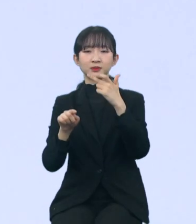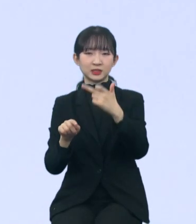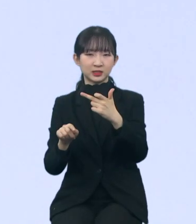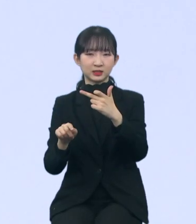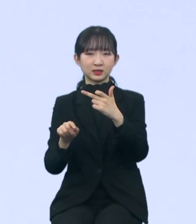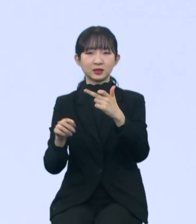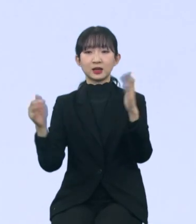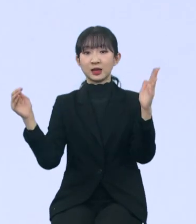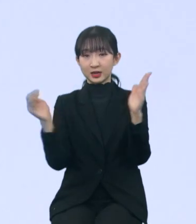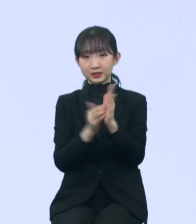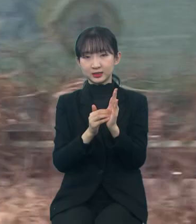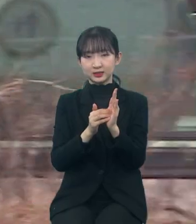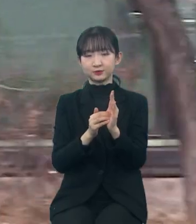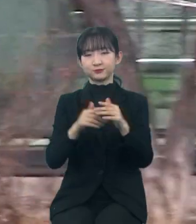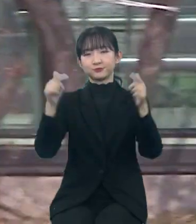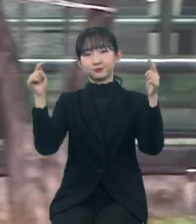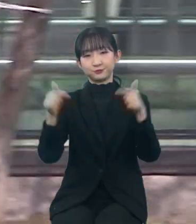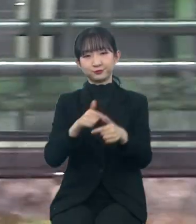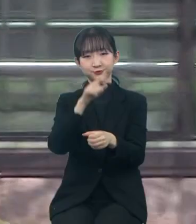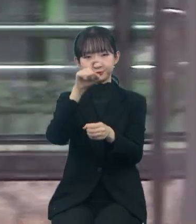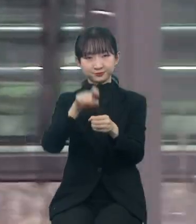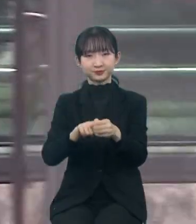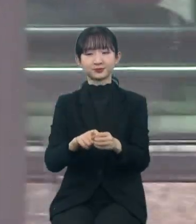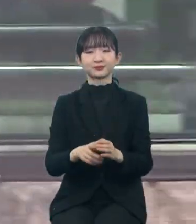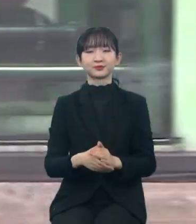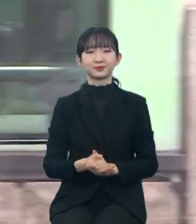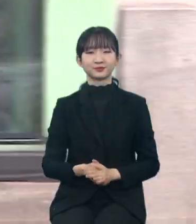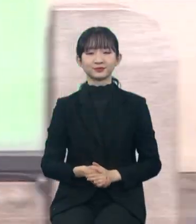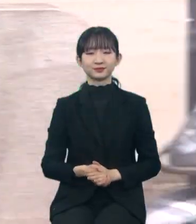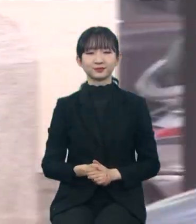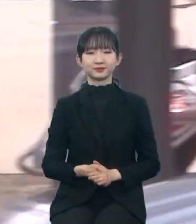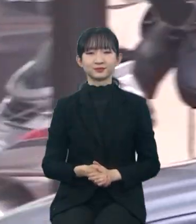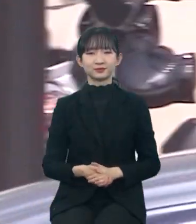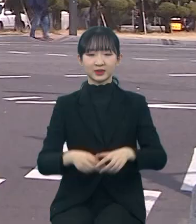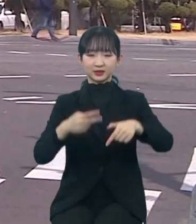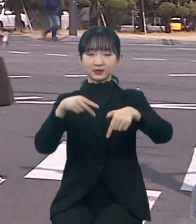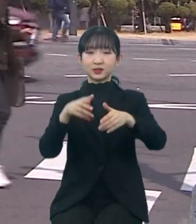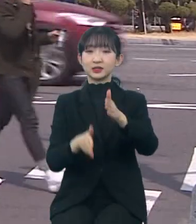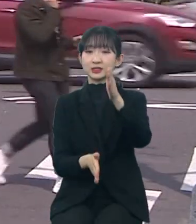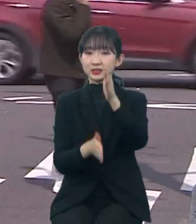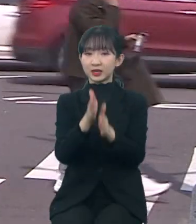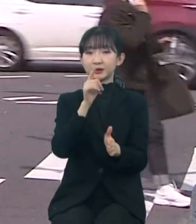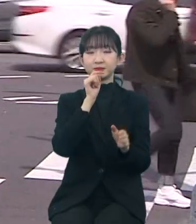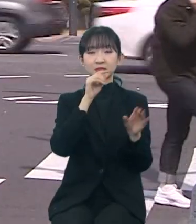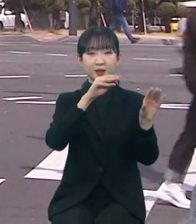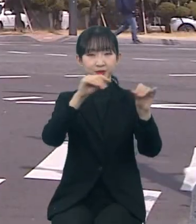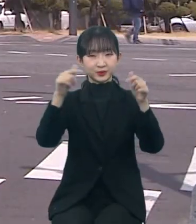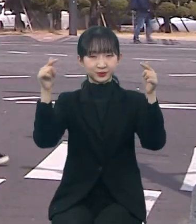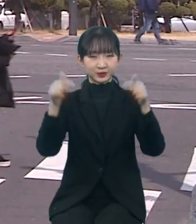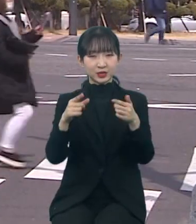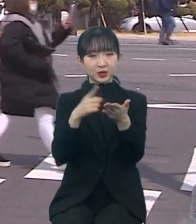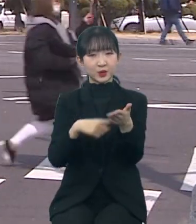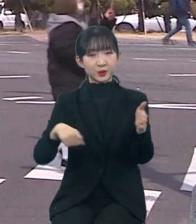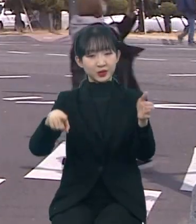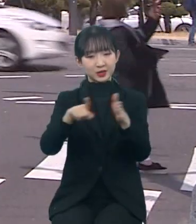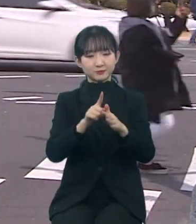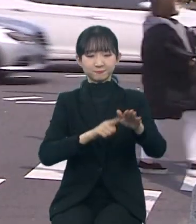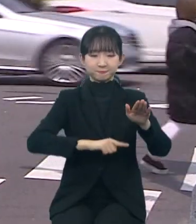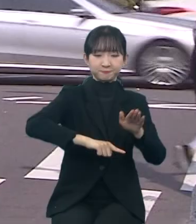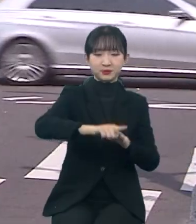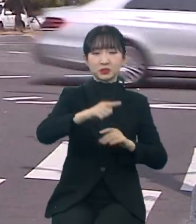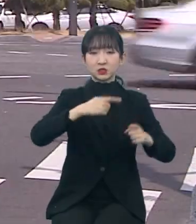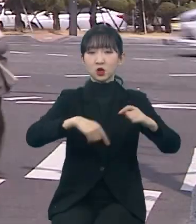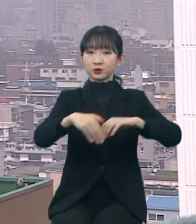2030년까지 15마이크로그램으로 줄이는 것을 목표로 하고 있습니다. 인천시의 미세먼지 저감을 위한 선제적인 정책이